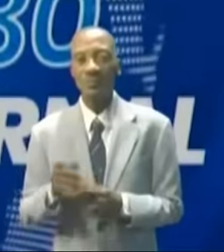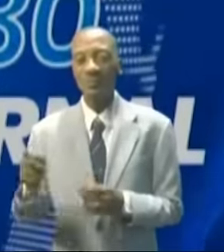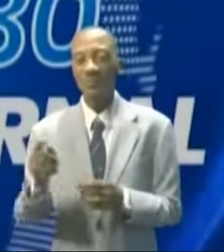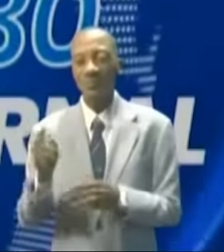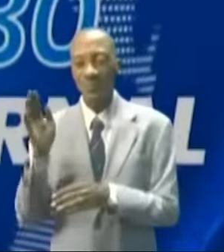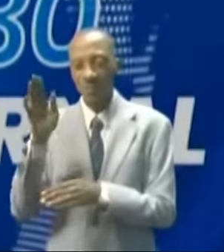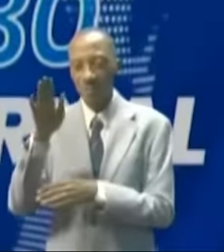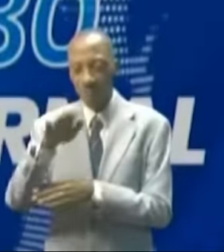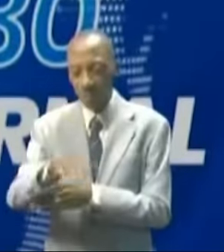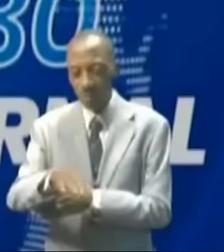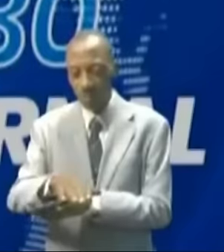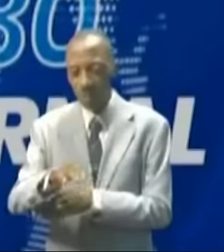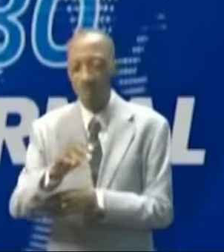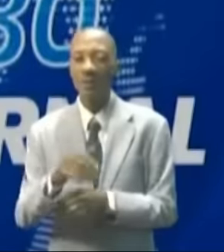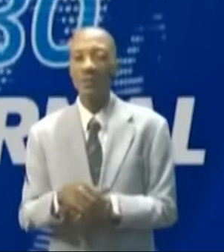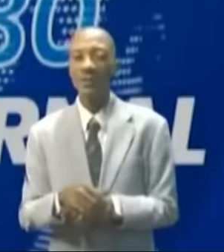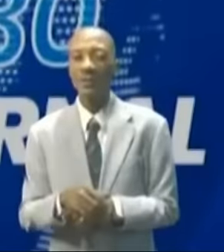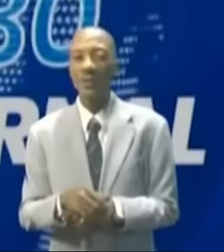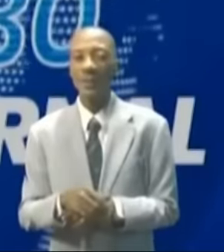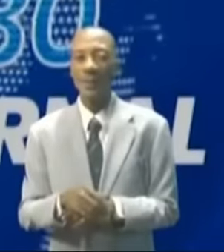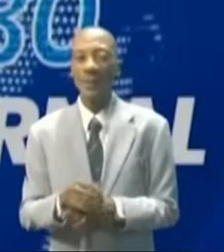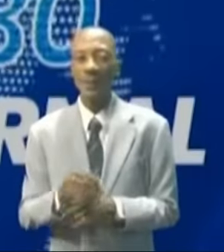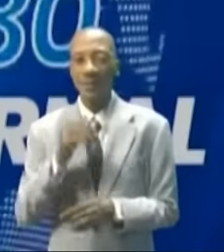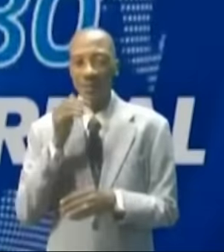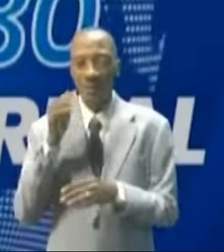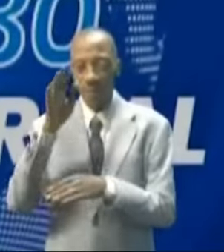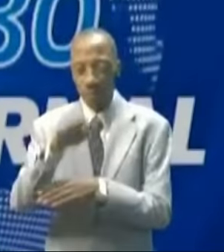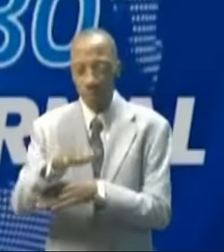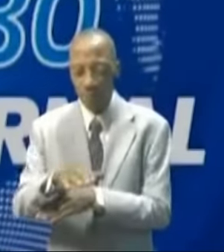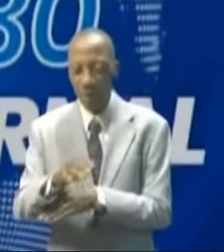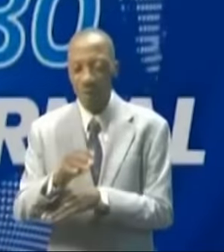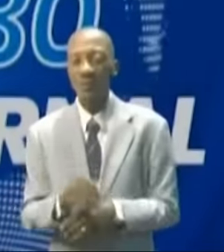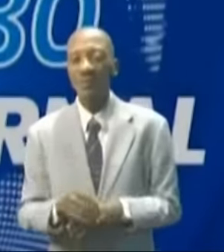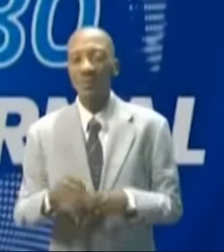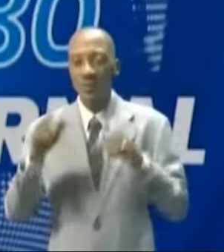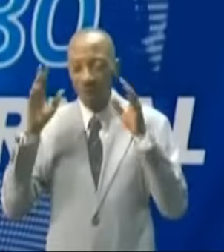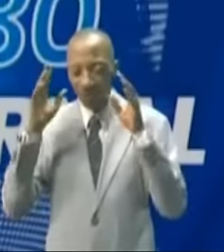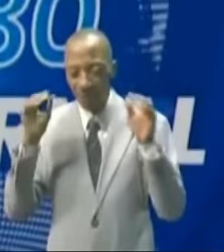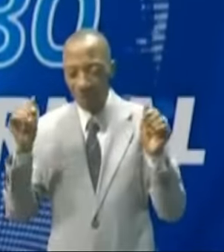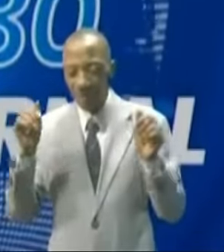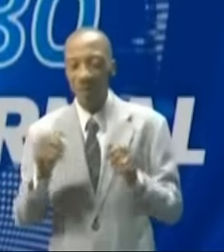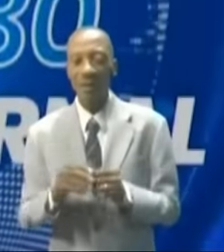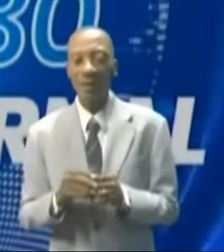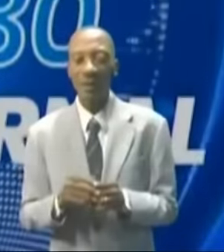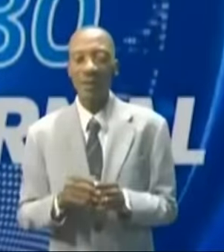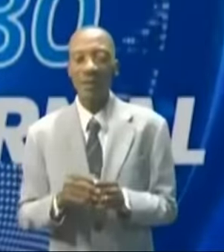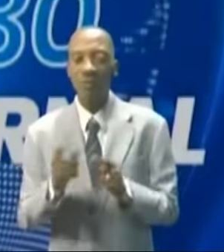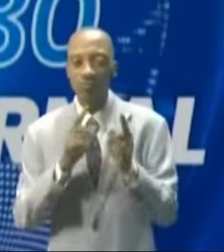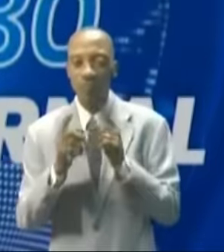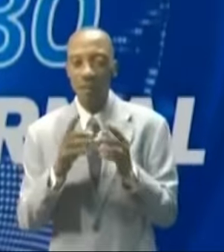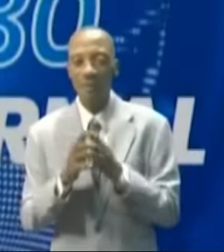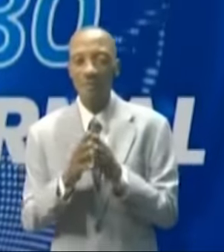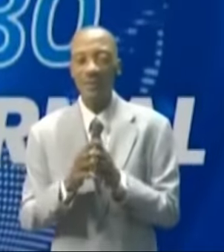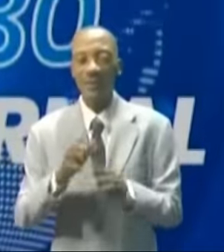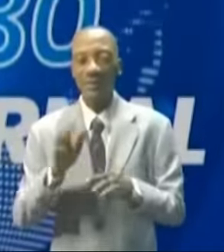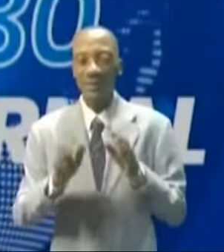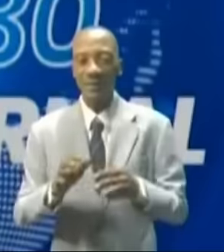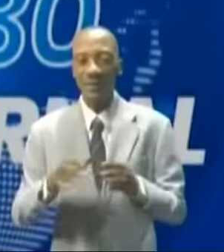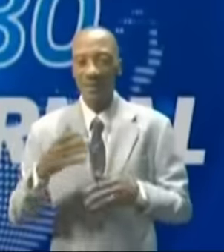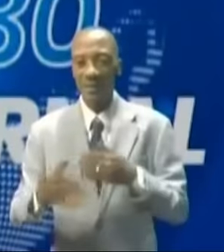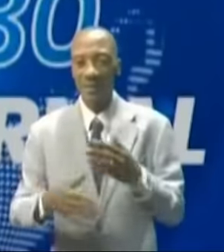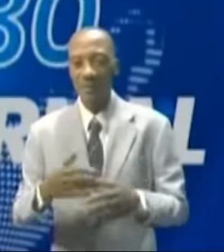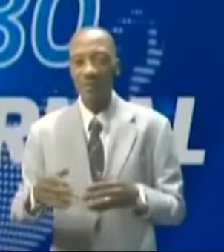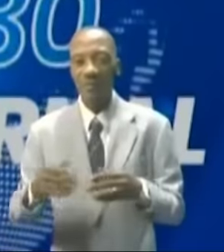soirée, Madame la ministre brazzavilloise de l'Environnement durable et secrétaire exécutive de la